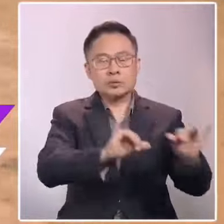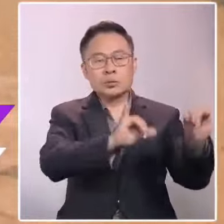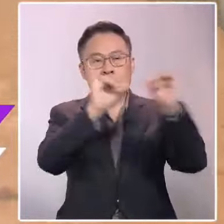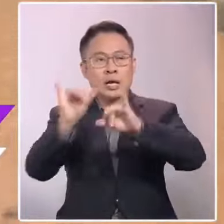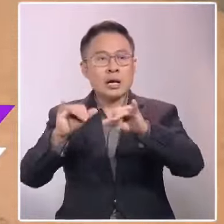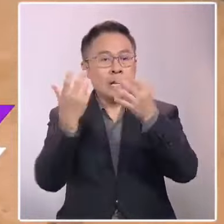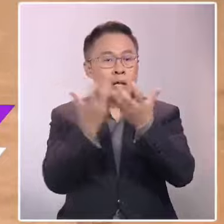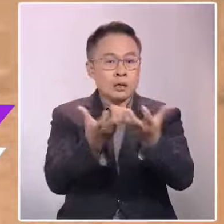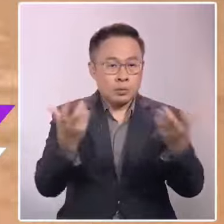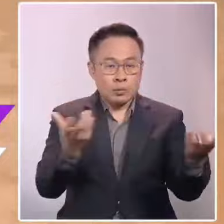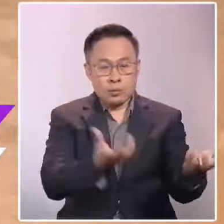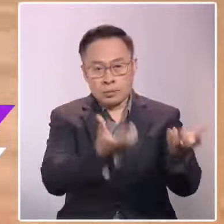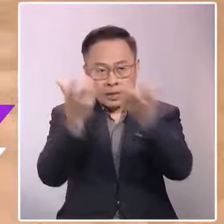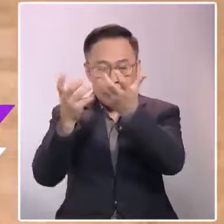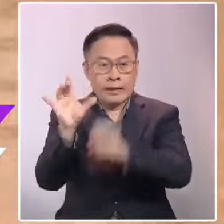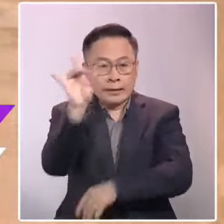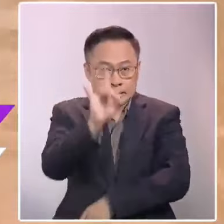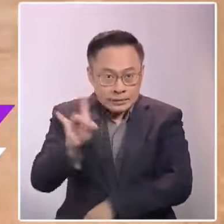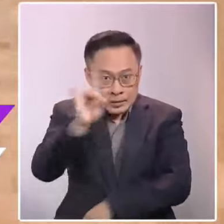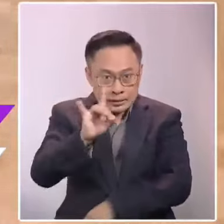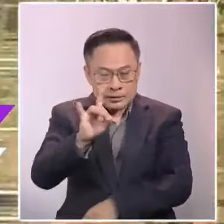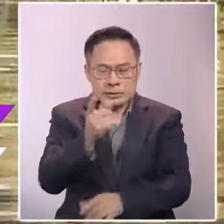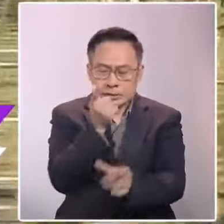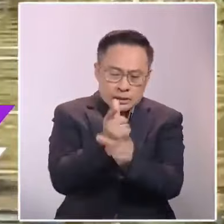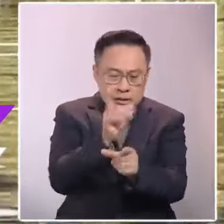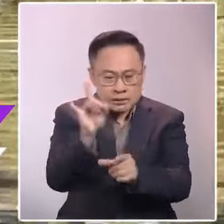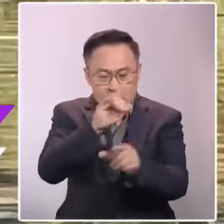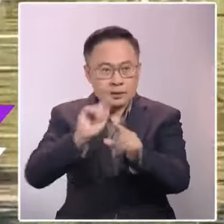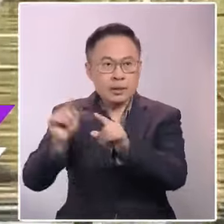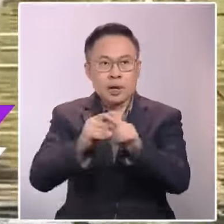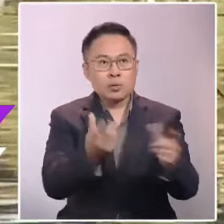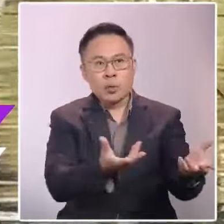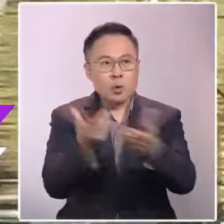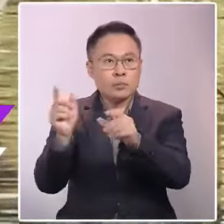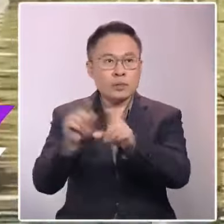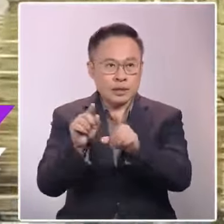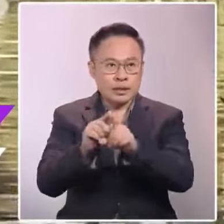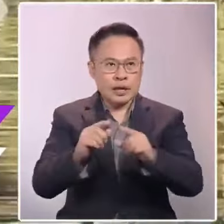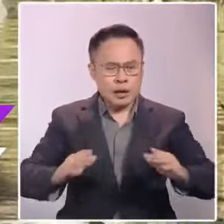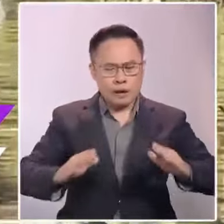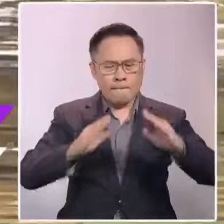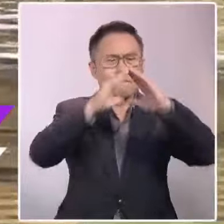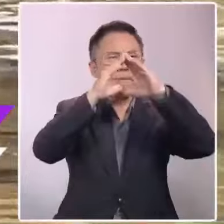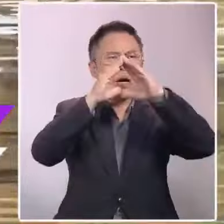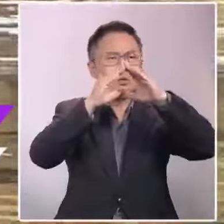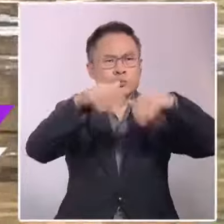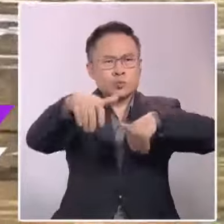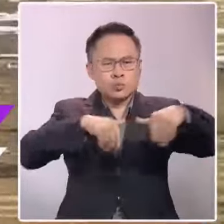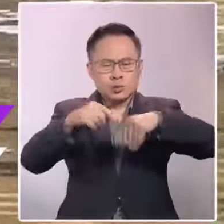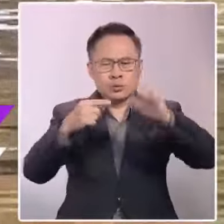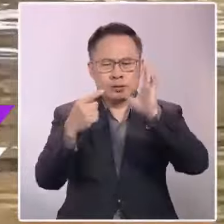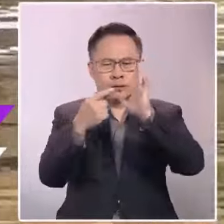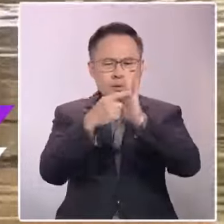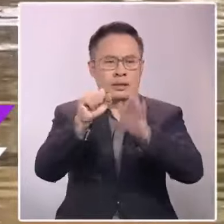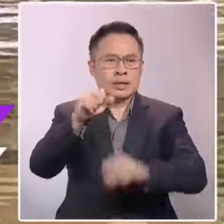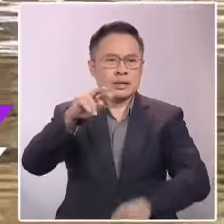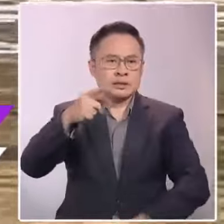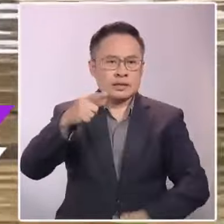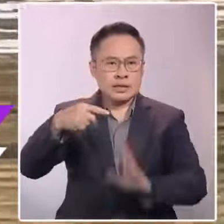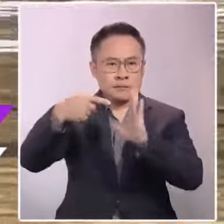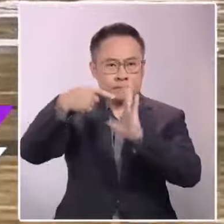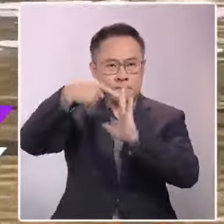งต่างๆออกไปอย่างเร่งด่วนนะครับโดยชาวบ้านในหมู่บ้านแสงเพชรและละนาวิลเลจในหมู่บ้านร้องเรือคำในตำบลป่าแด